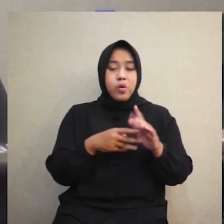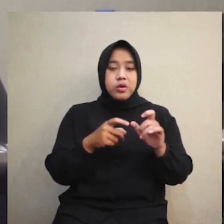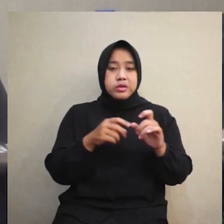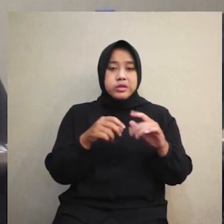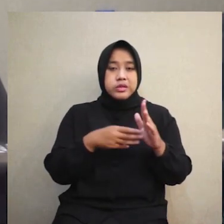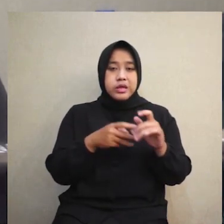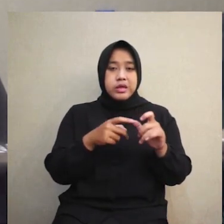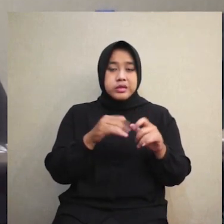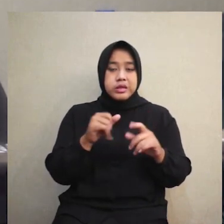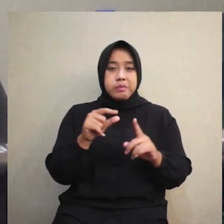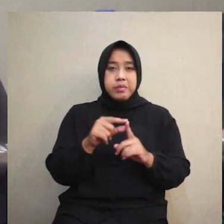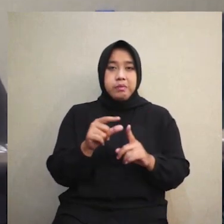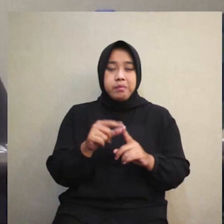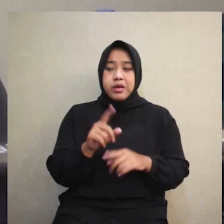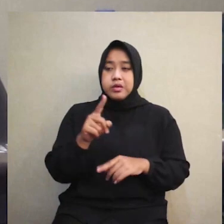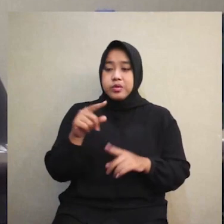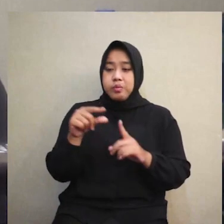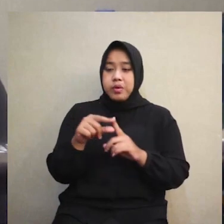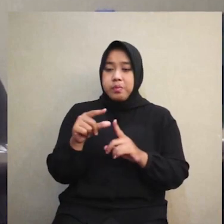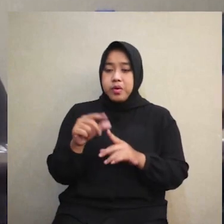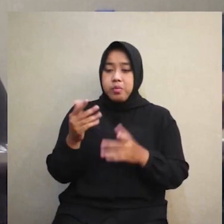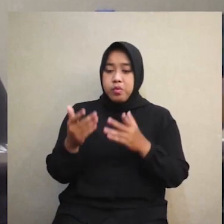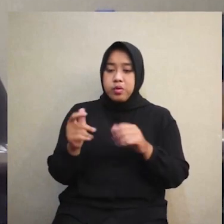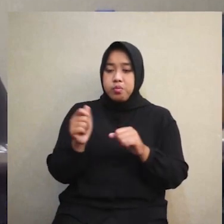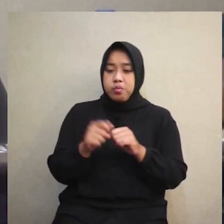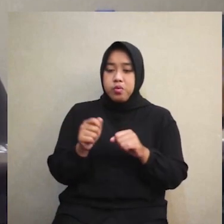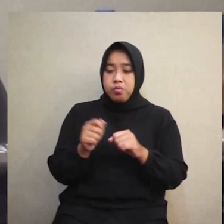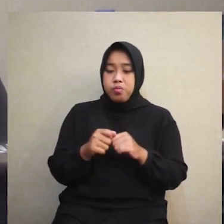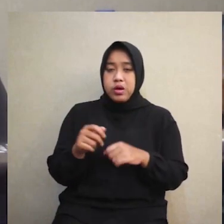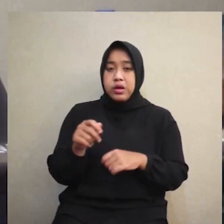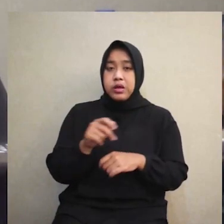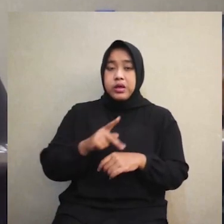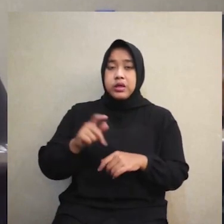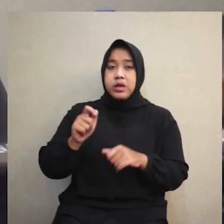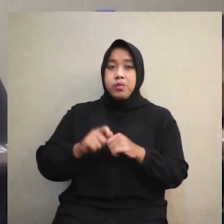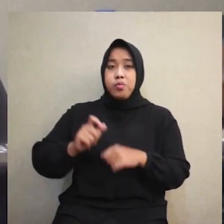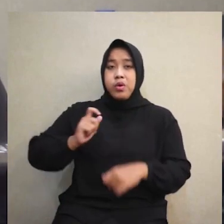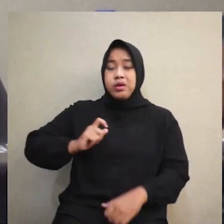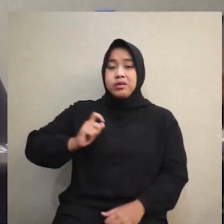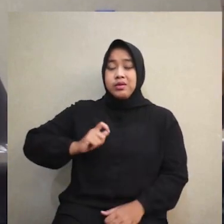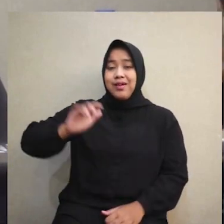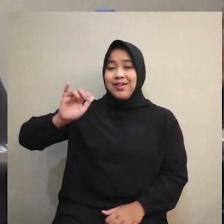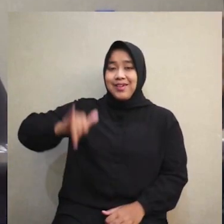ya satu PP yang mungkin bisa membuat kita kaya ya